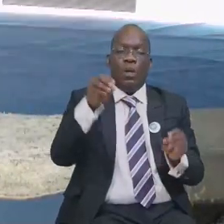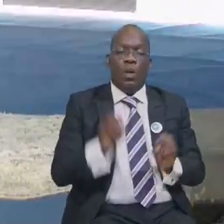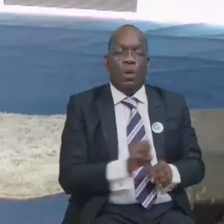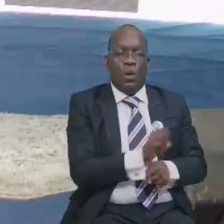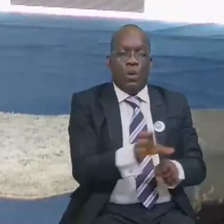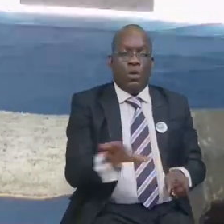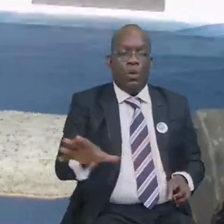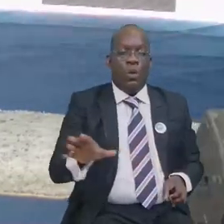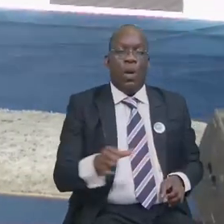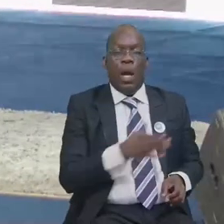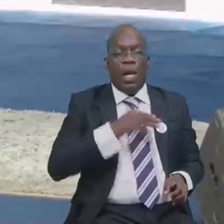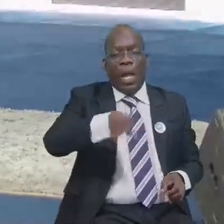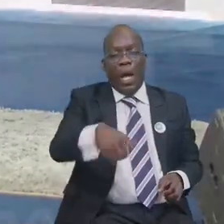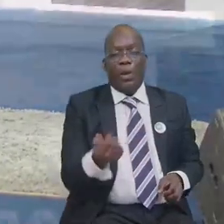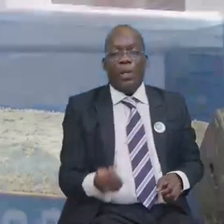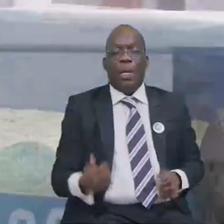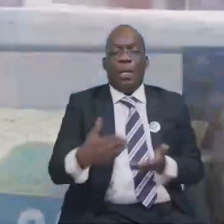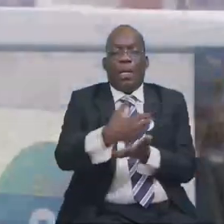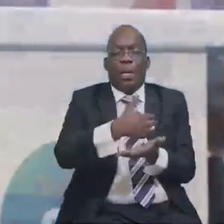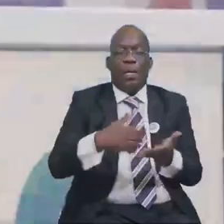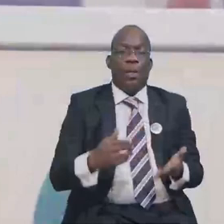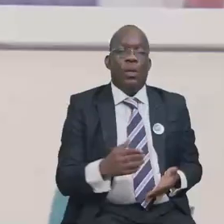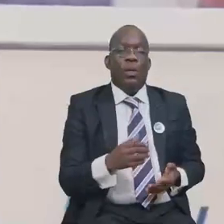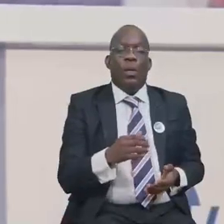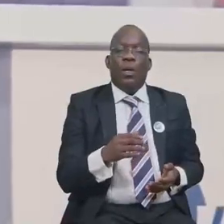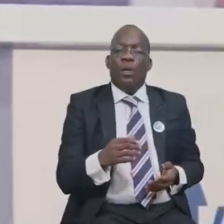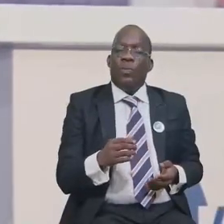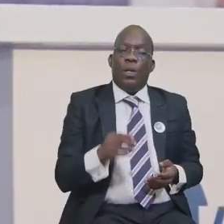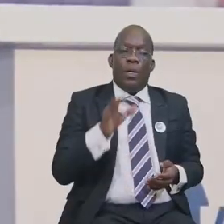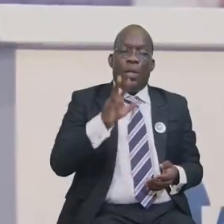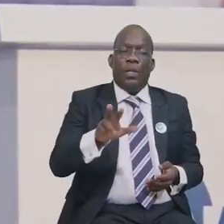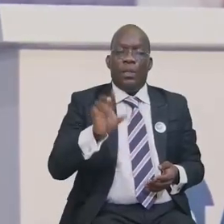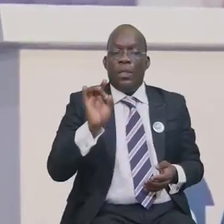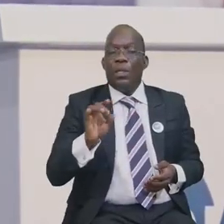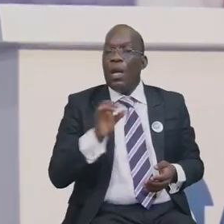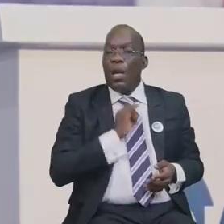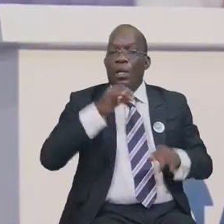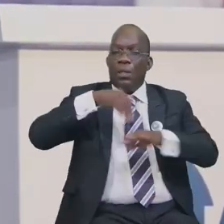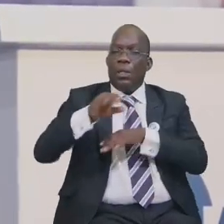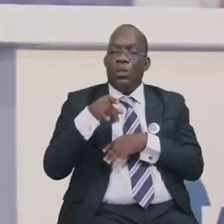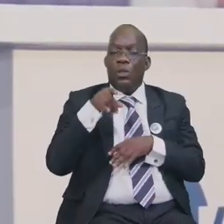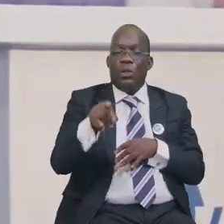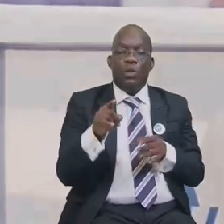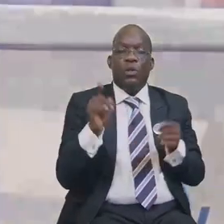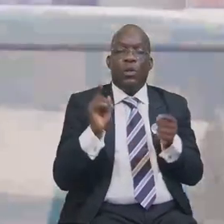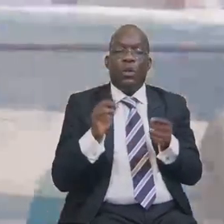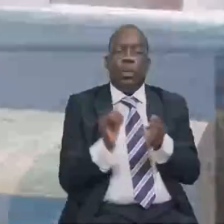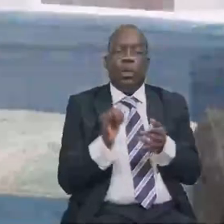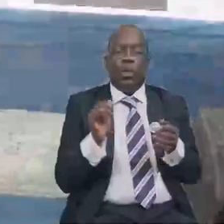qui moissonne. 38. Je vous ai envoyé moissonner ce que vous n'avez